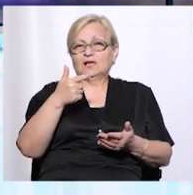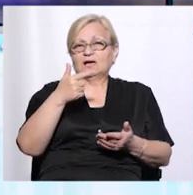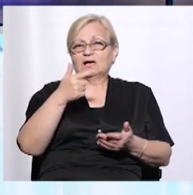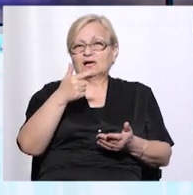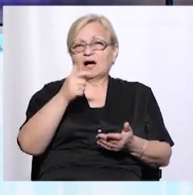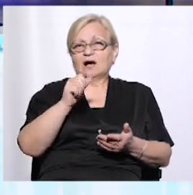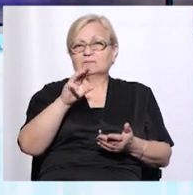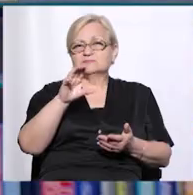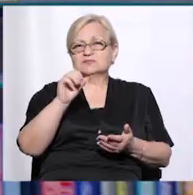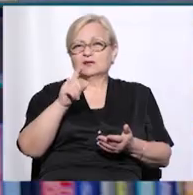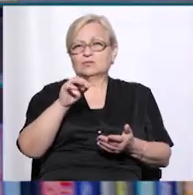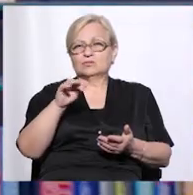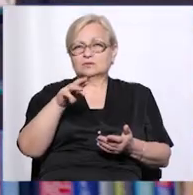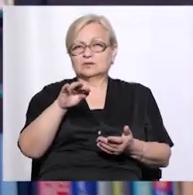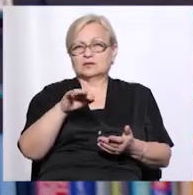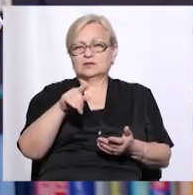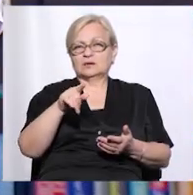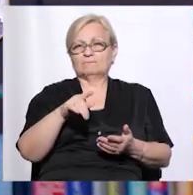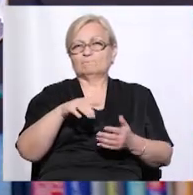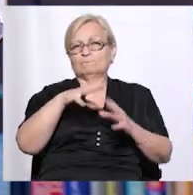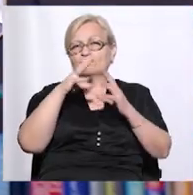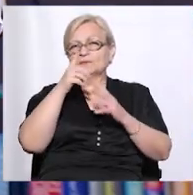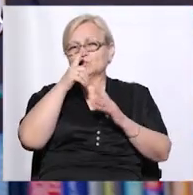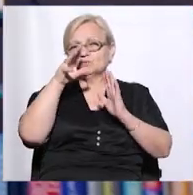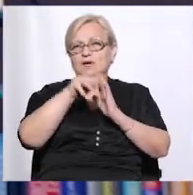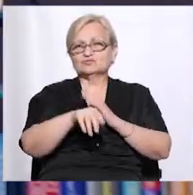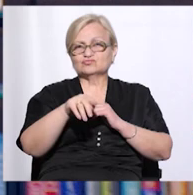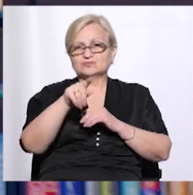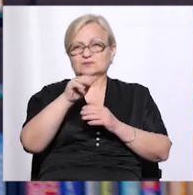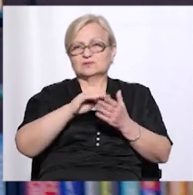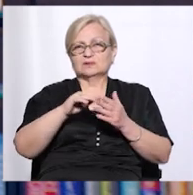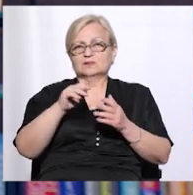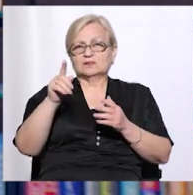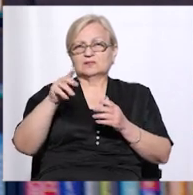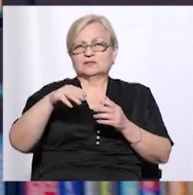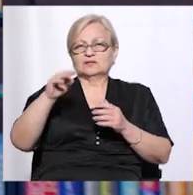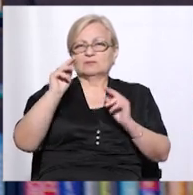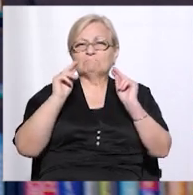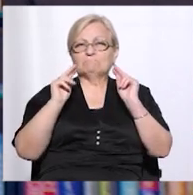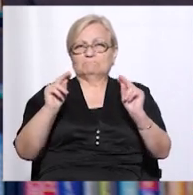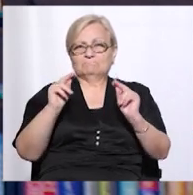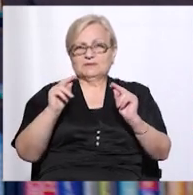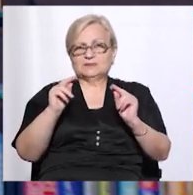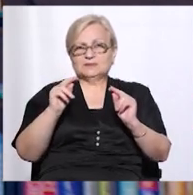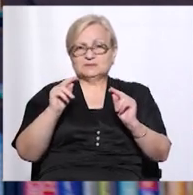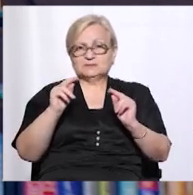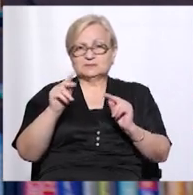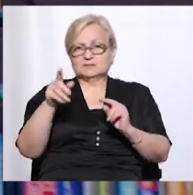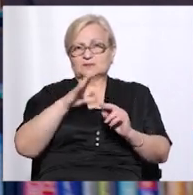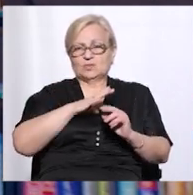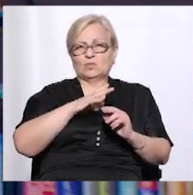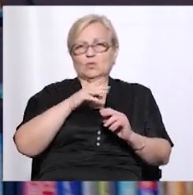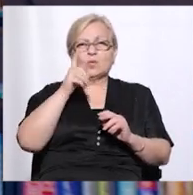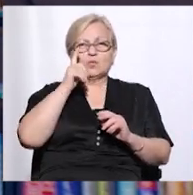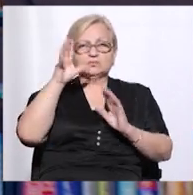მის ბიოგრაფიას რო წაიკითხავ, ცხრა მუხელებთან ერთად ქუთაისში ბაგრატის ეზოში დადო ფიცი, რომ საქართველოს გაათავისუფლებდა